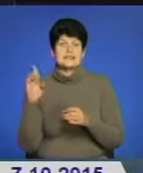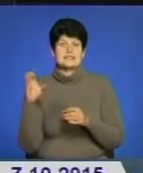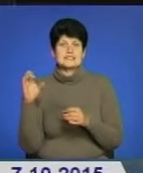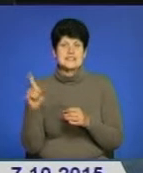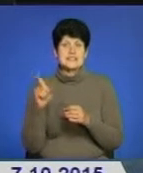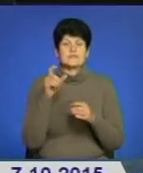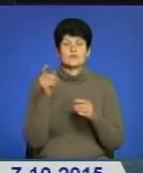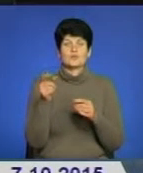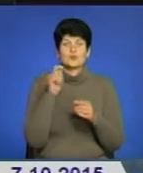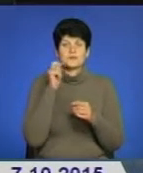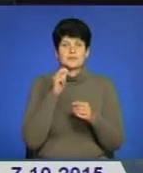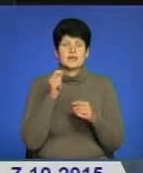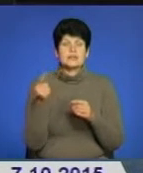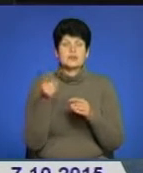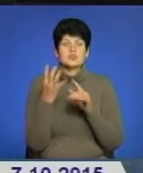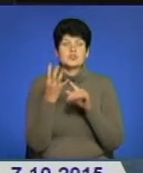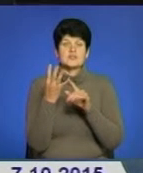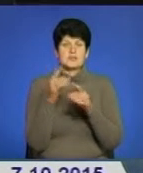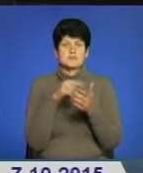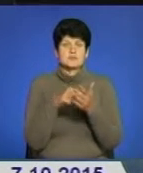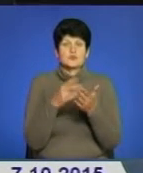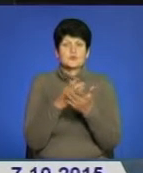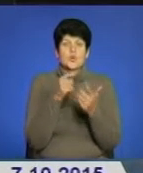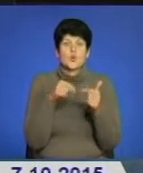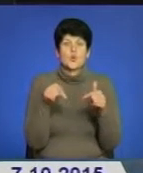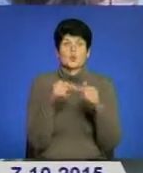за рахунком місто, де відбувається круглий стіл.